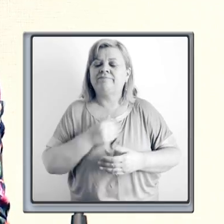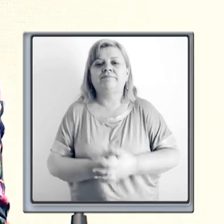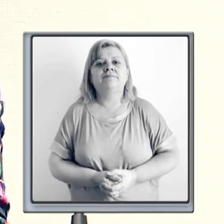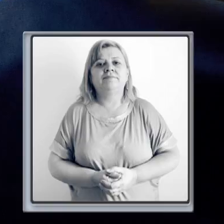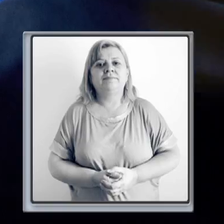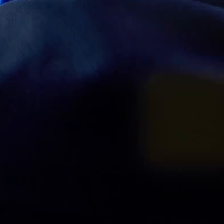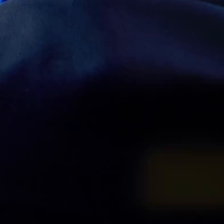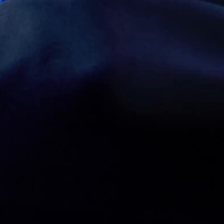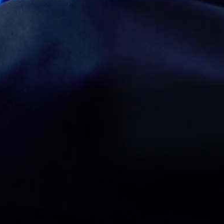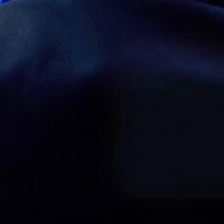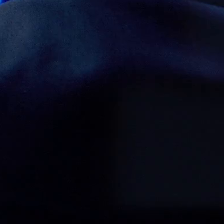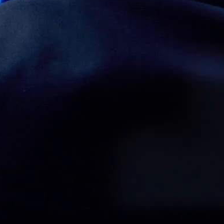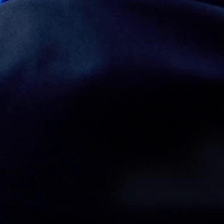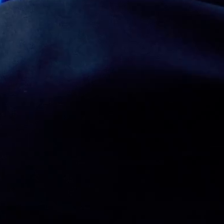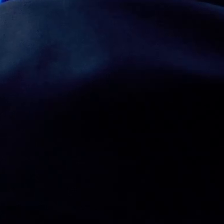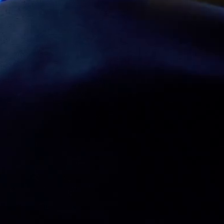zemlje.